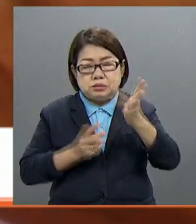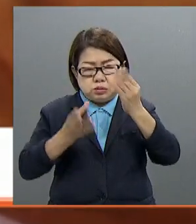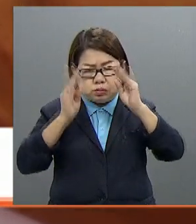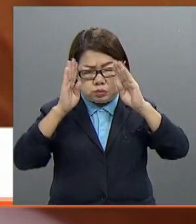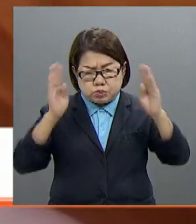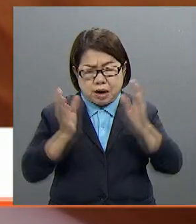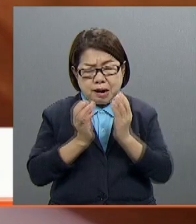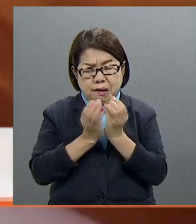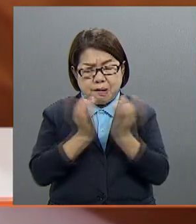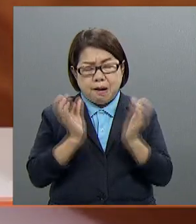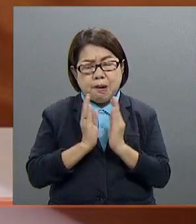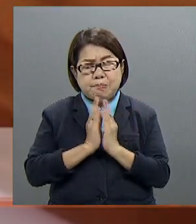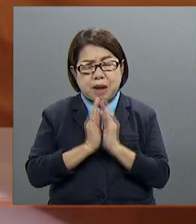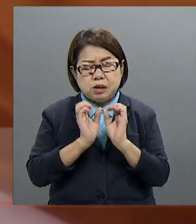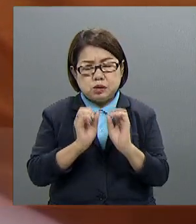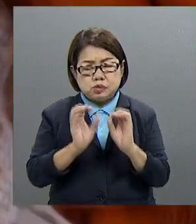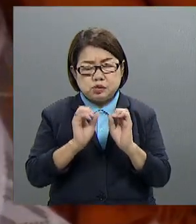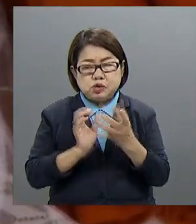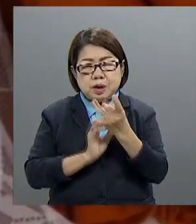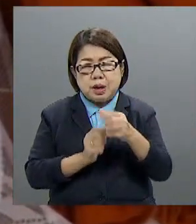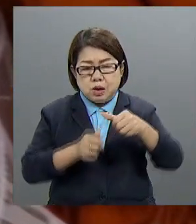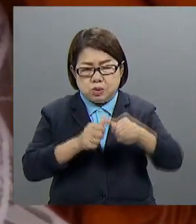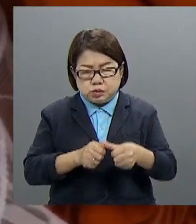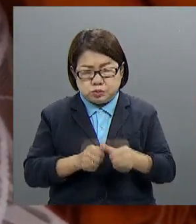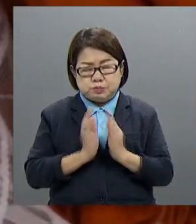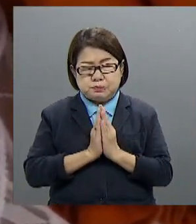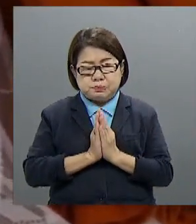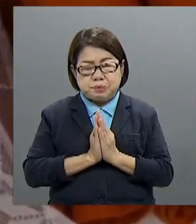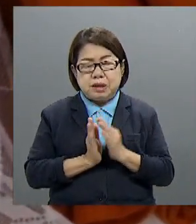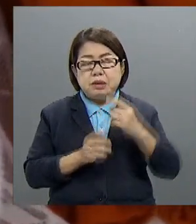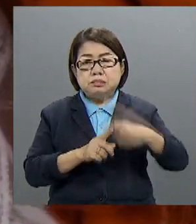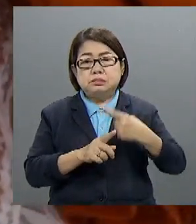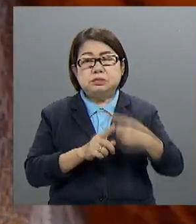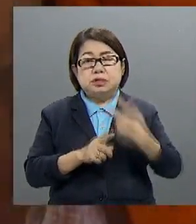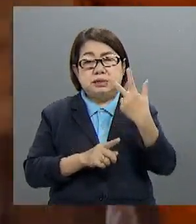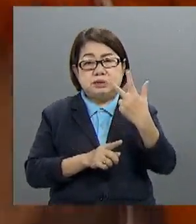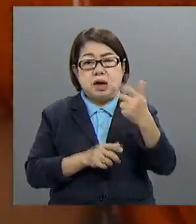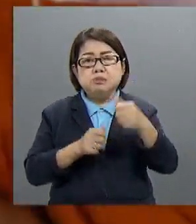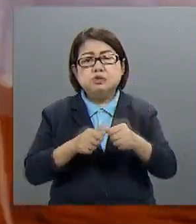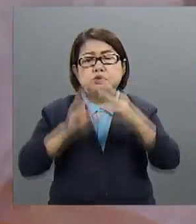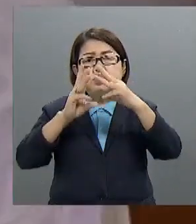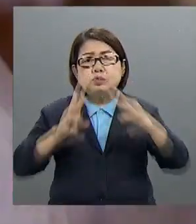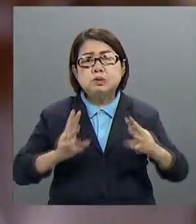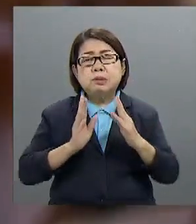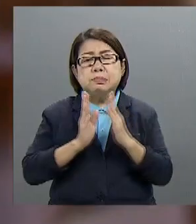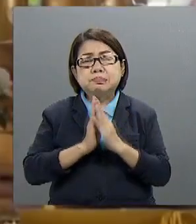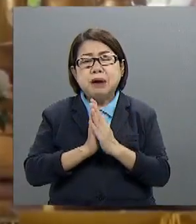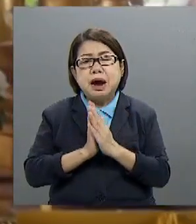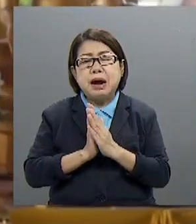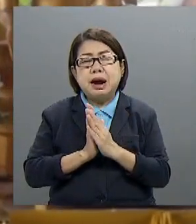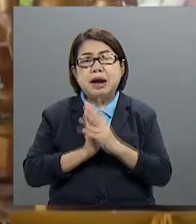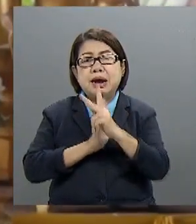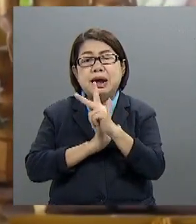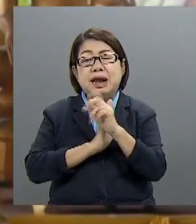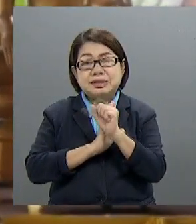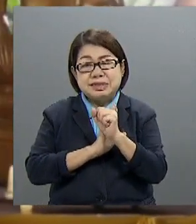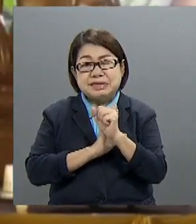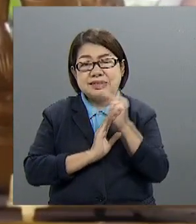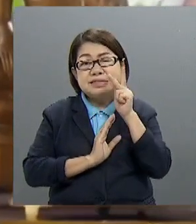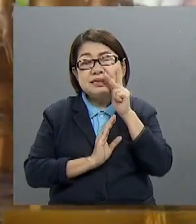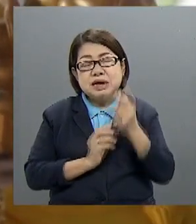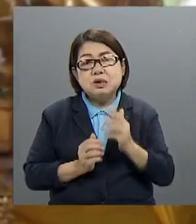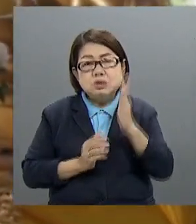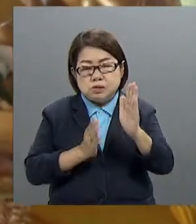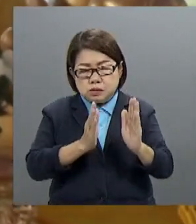าเป็นเวลา3เดือนที่วัดอนุเขตตารามอำเภอดอนจานจังหวัดกาฬสินธุ์เพื่อนำไปปรับใช้ในการดำเนินชีวิต